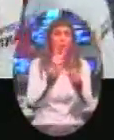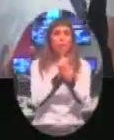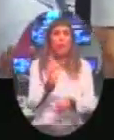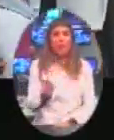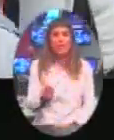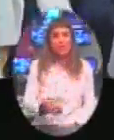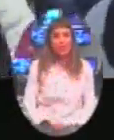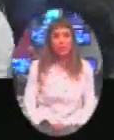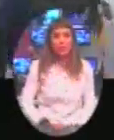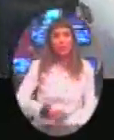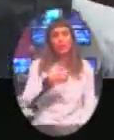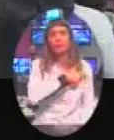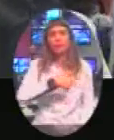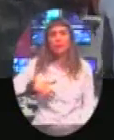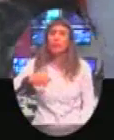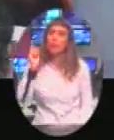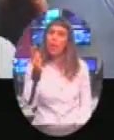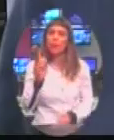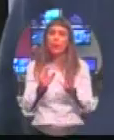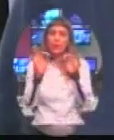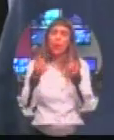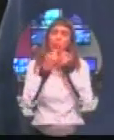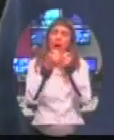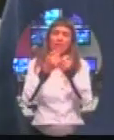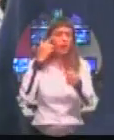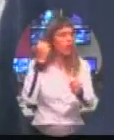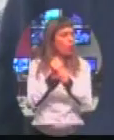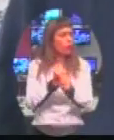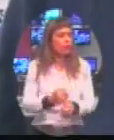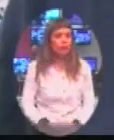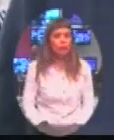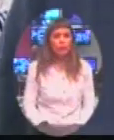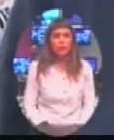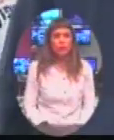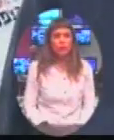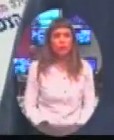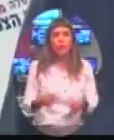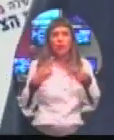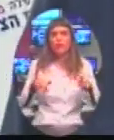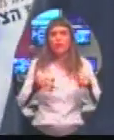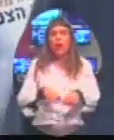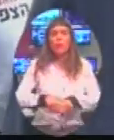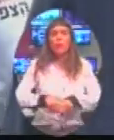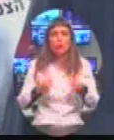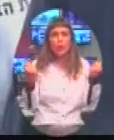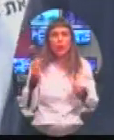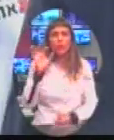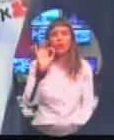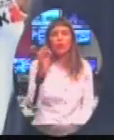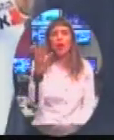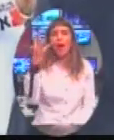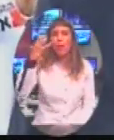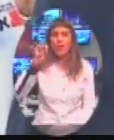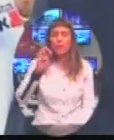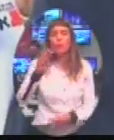אשר רשויות באזור מאיימים לפתוח במאבק נחוש. לא ייתכן שאפשר לעשות משבר עבור 40 משפחות בעמונה,